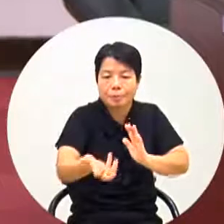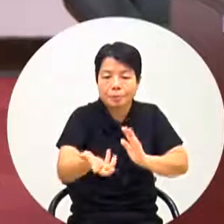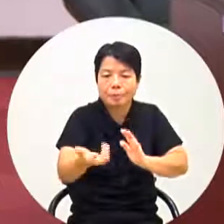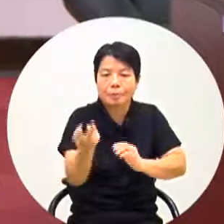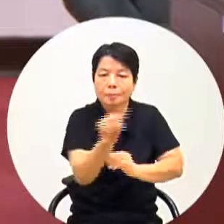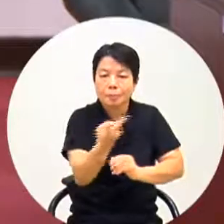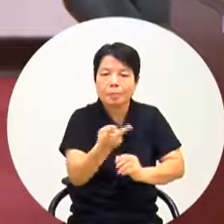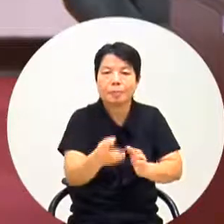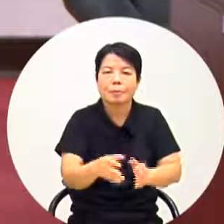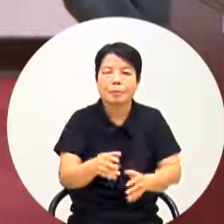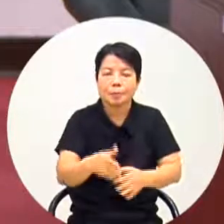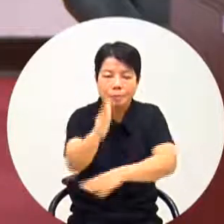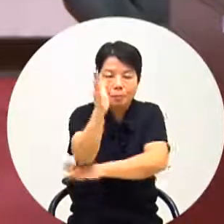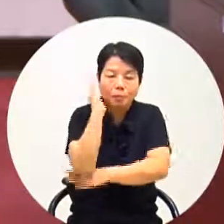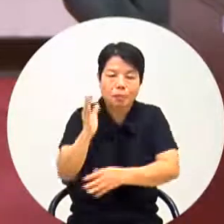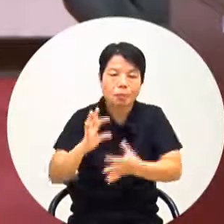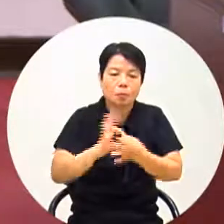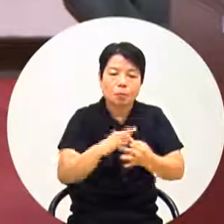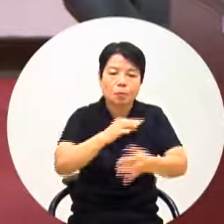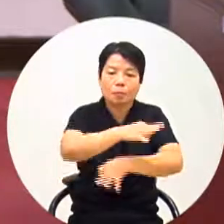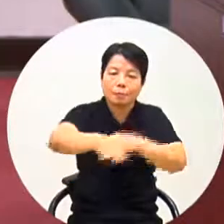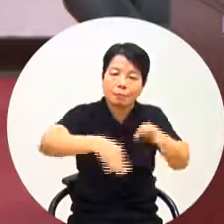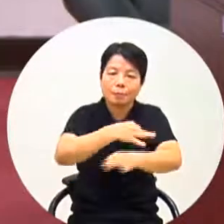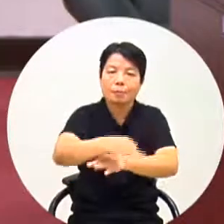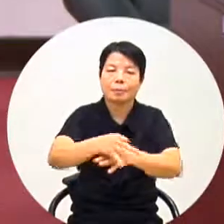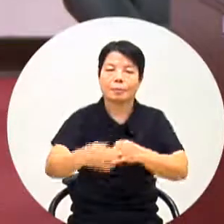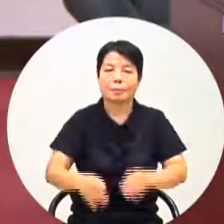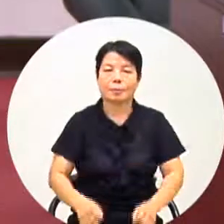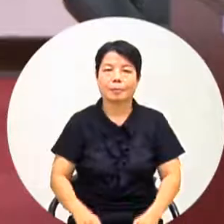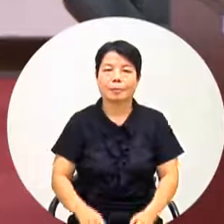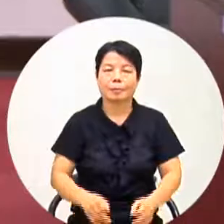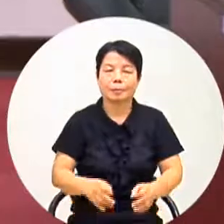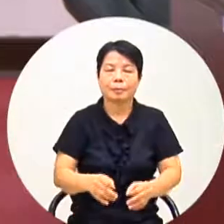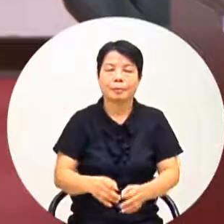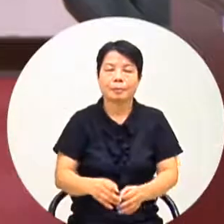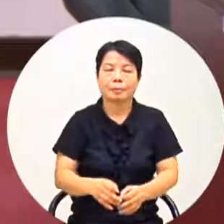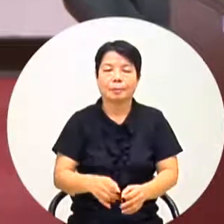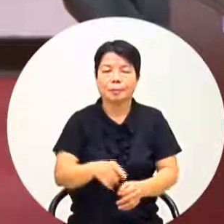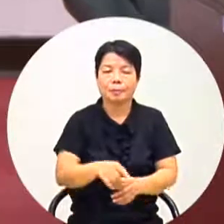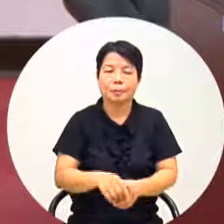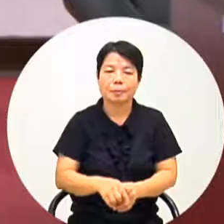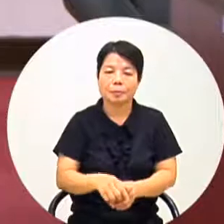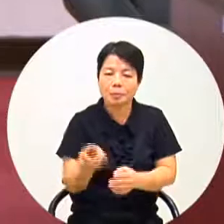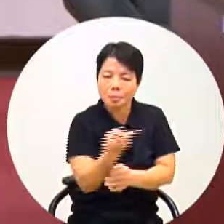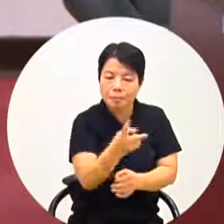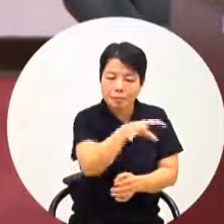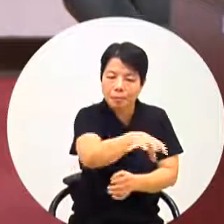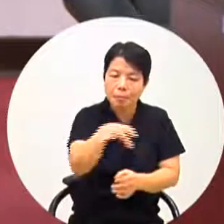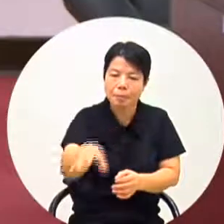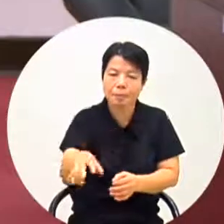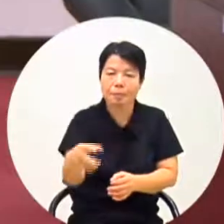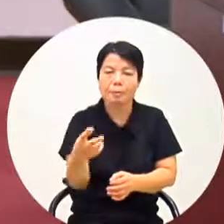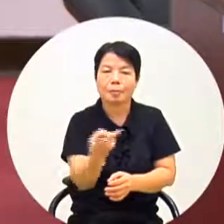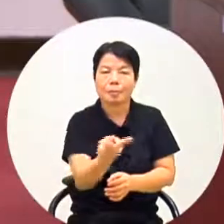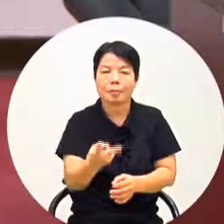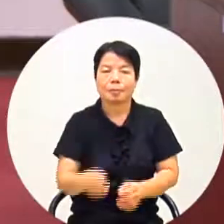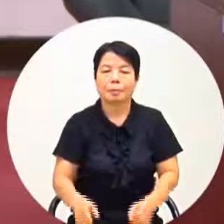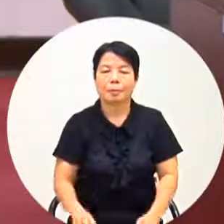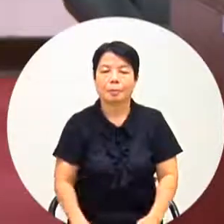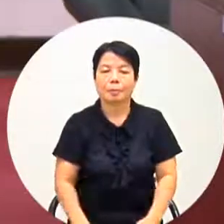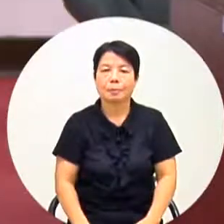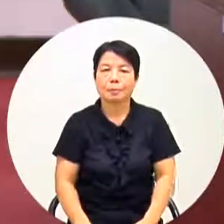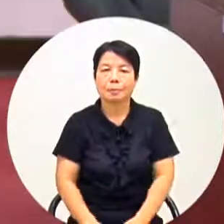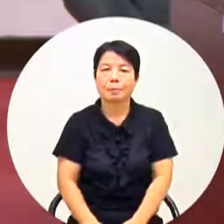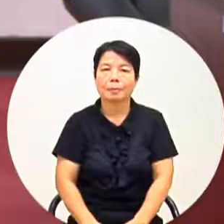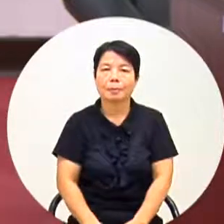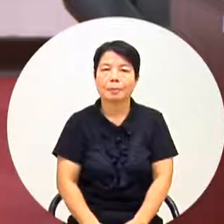府为着经济，吼，啊，甲咱迄个所在拢去